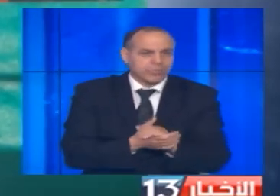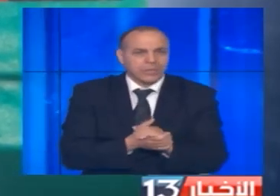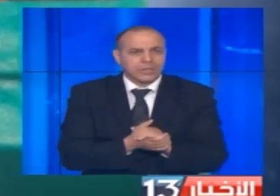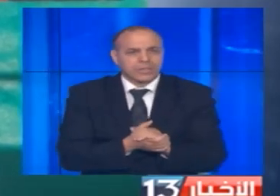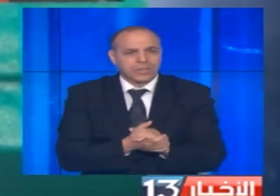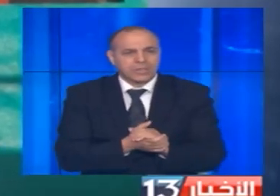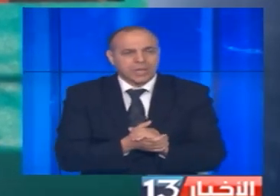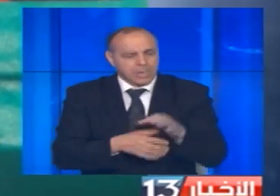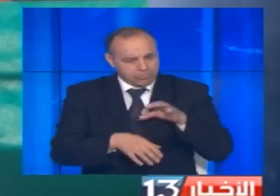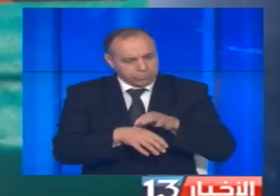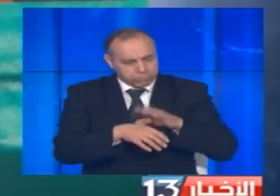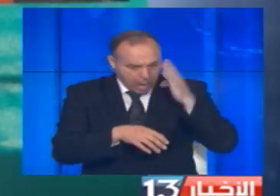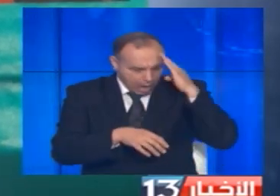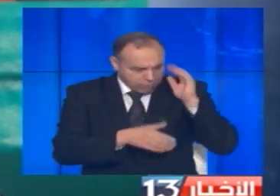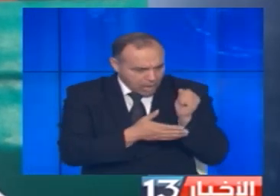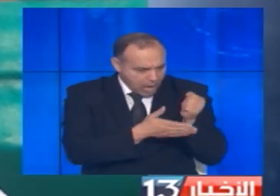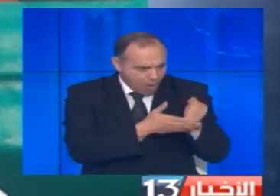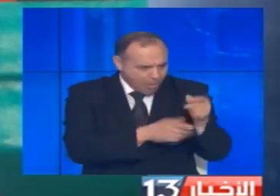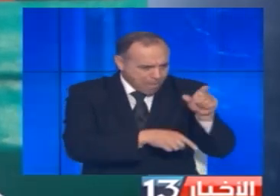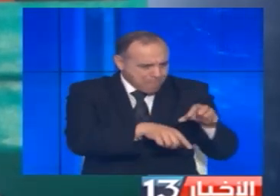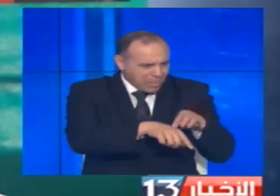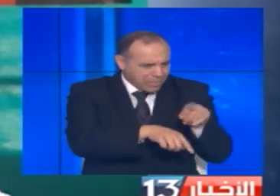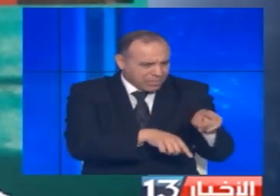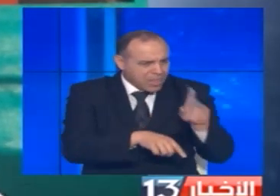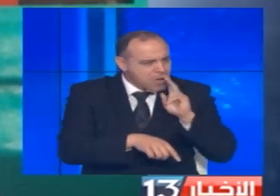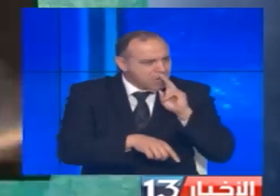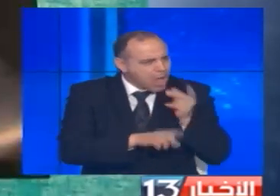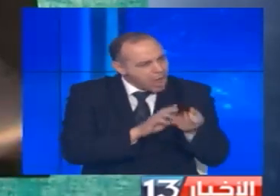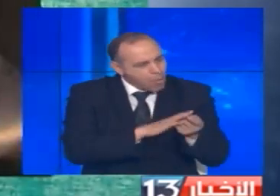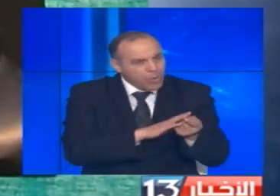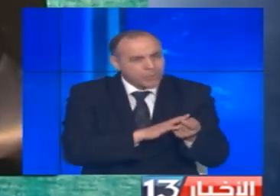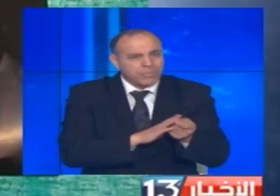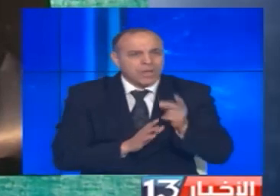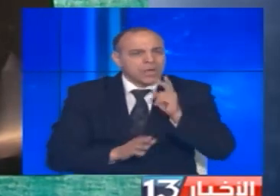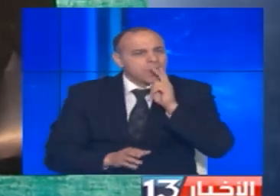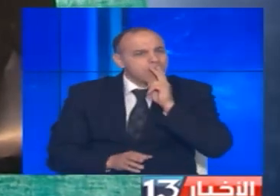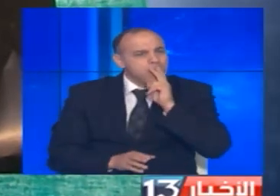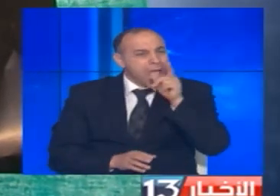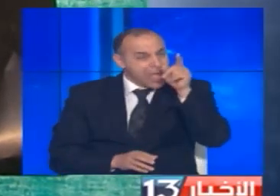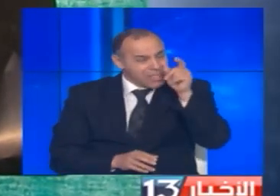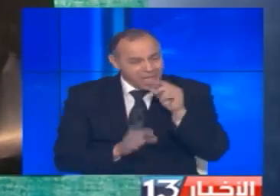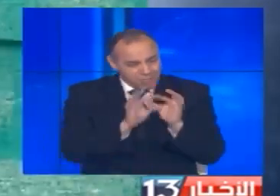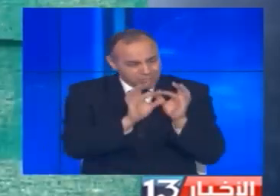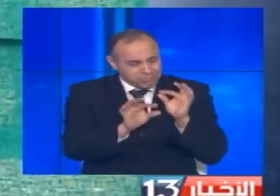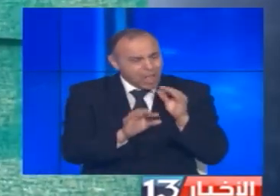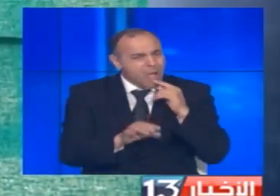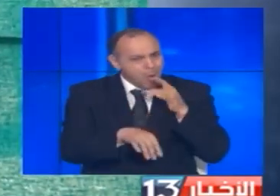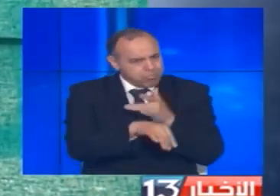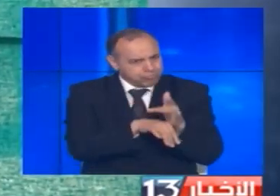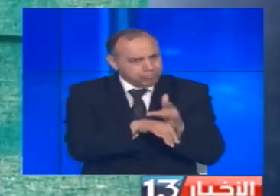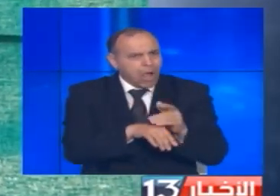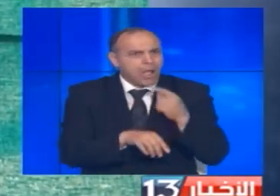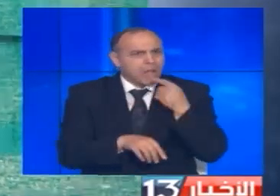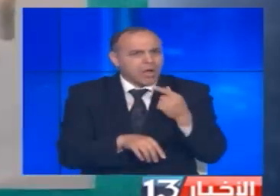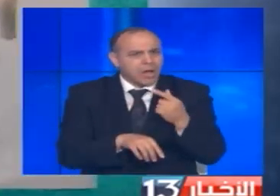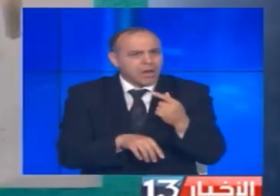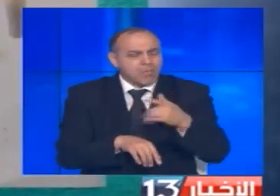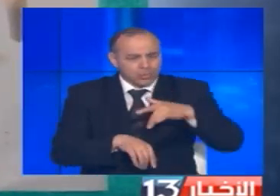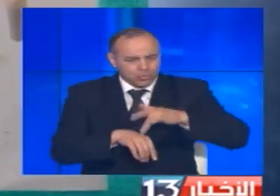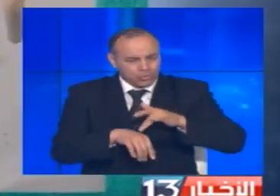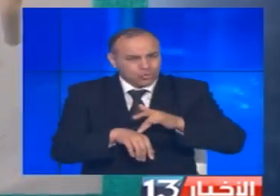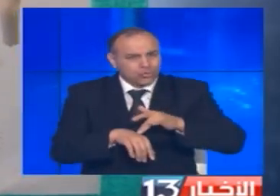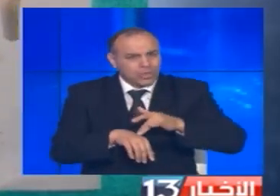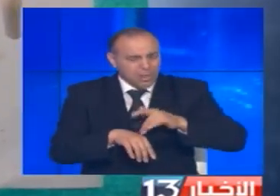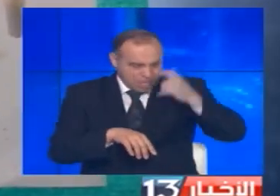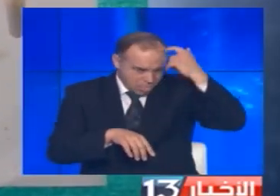يقوم بها أطباء باش يعاونوا المرضى هذوم على الإقلاع على التدخين. السيجارة وما تحتويه من مواد سامة قد تكون سببا رئيسيا